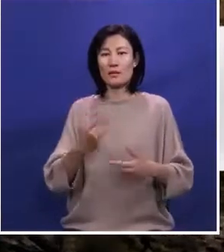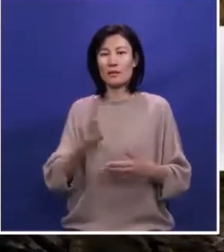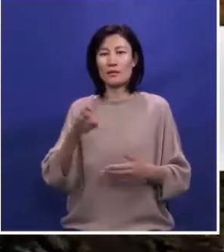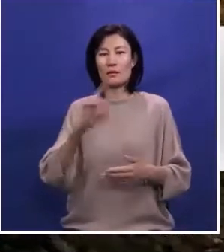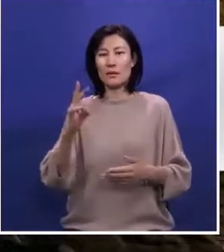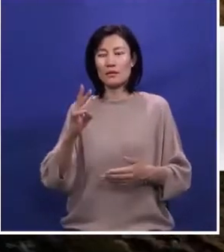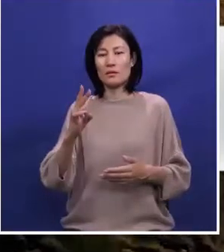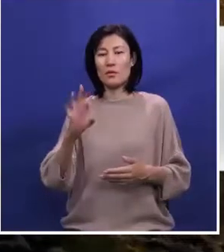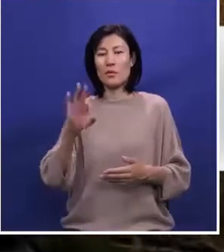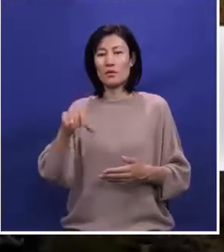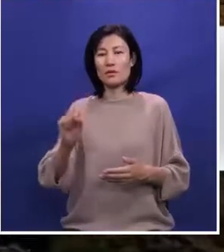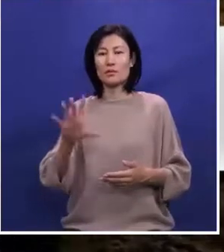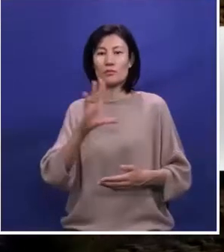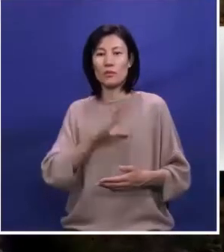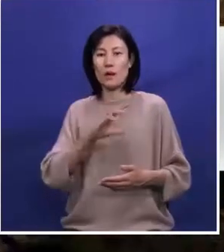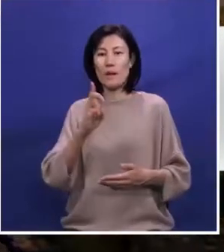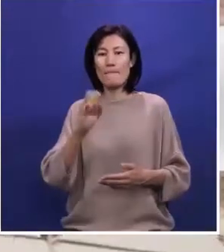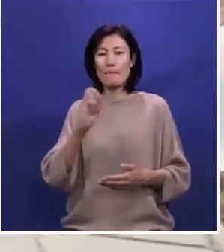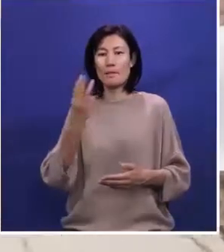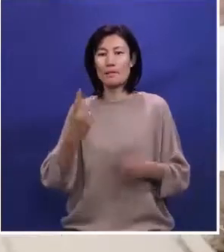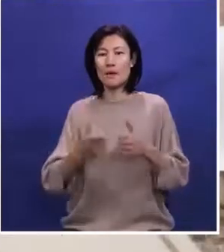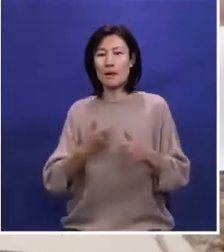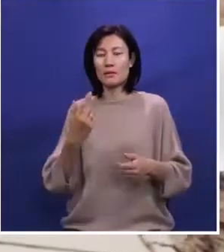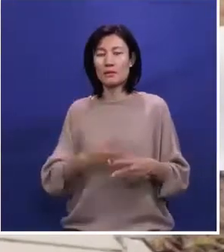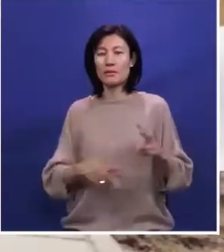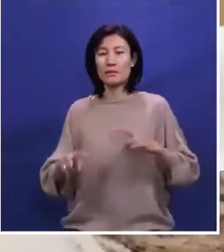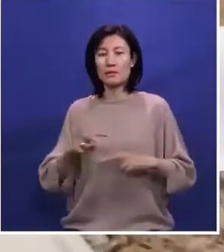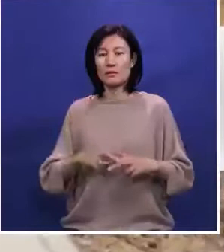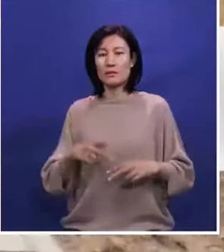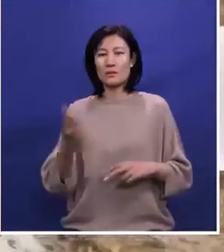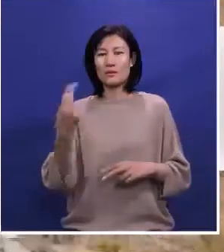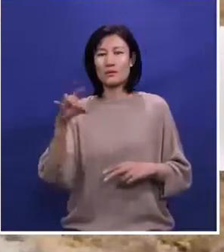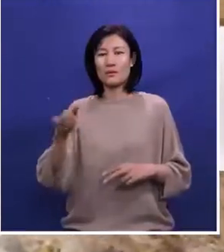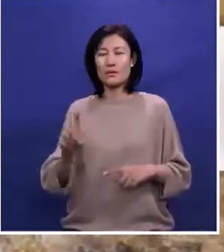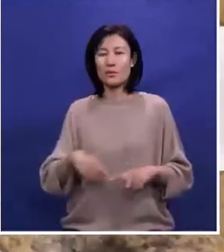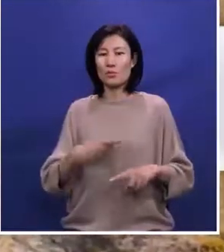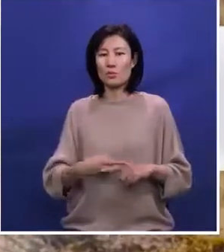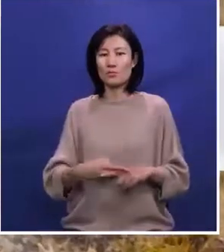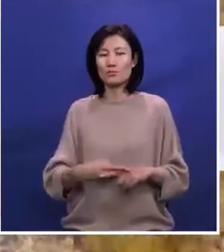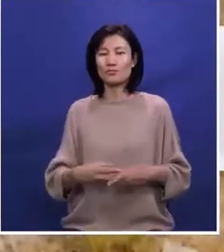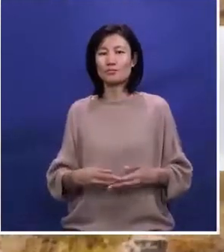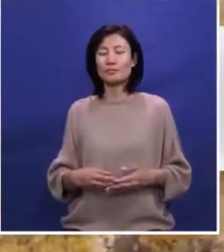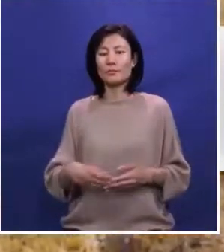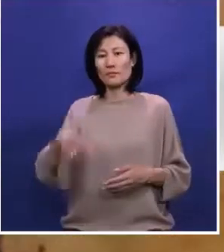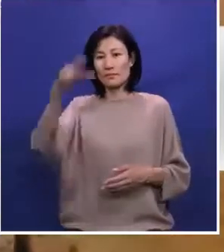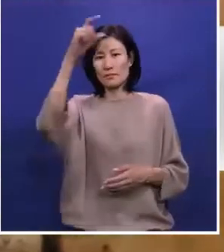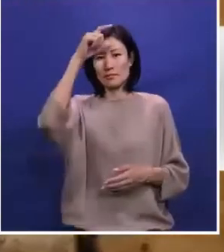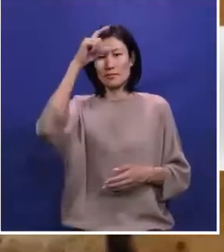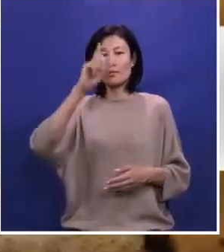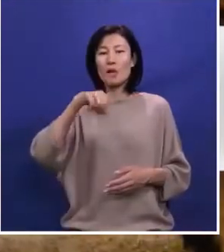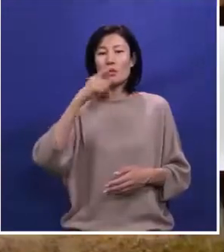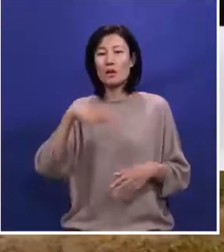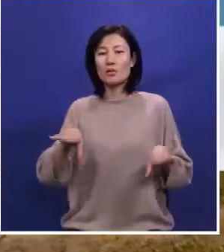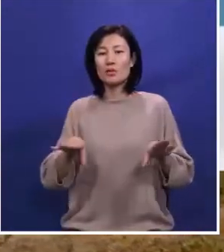хан ордасы болған. Ал Баладж аталуы зерттеген кезде ғалымдардың зерттеуі бойынша бұл түркі тіліне келеді екен.